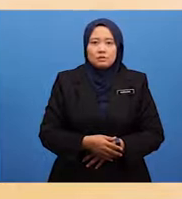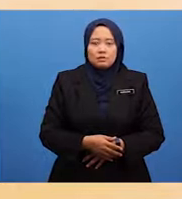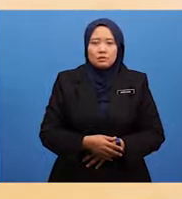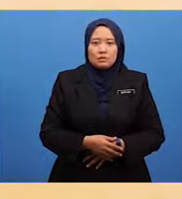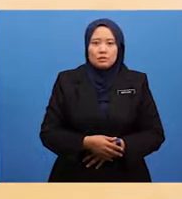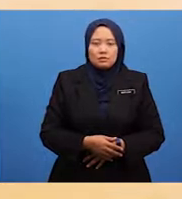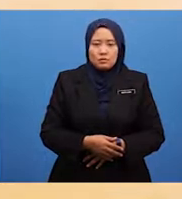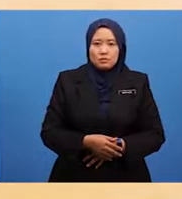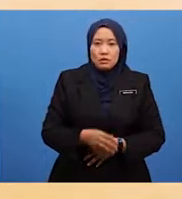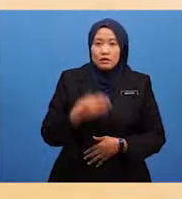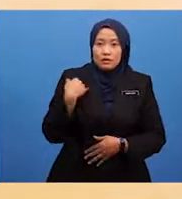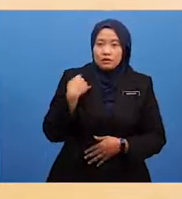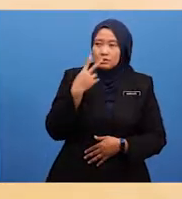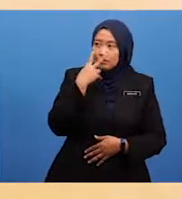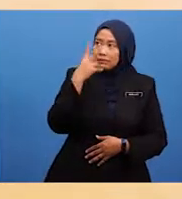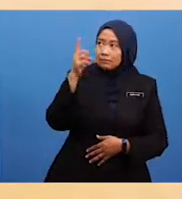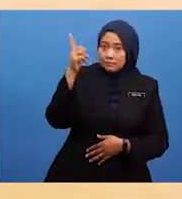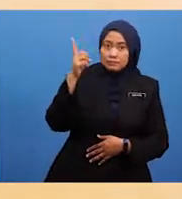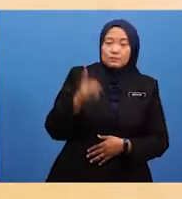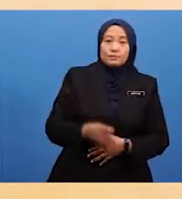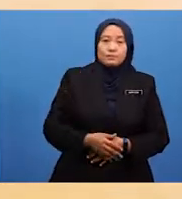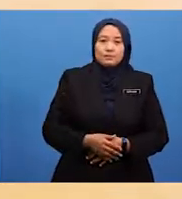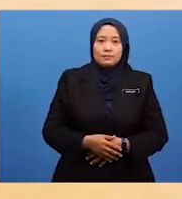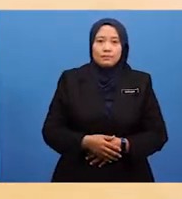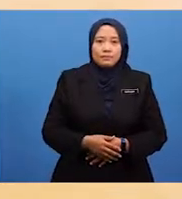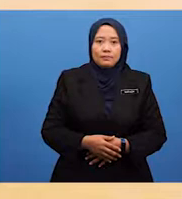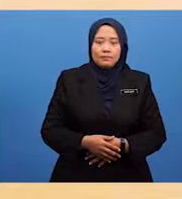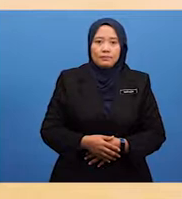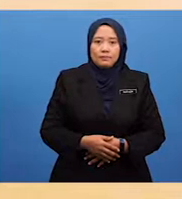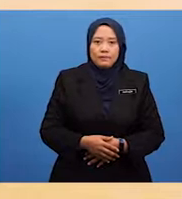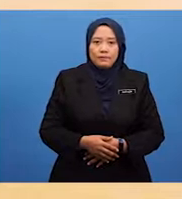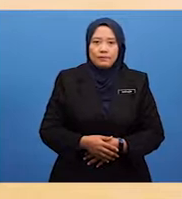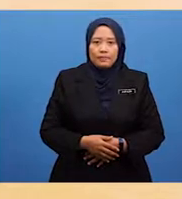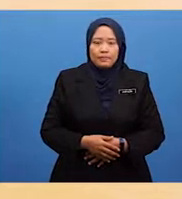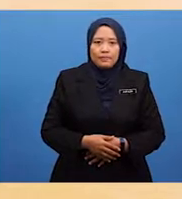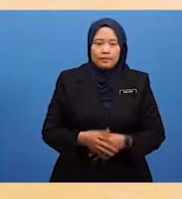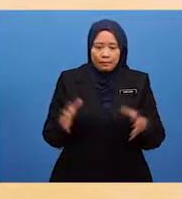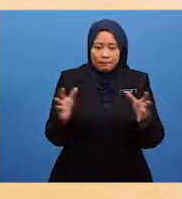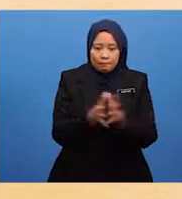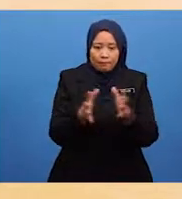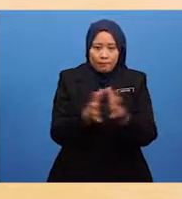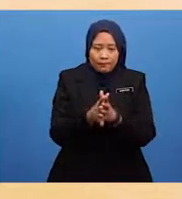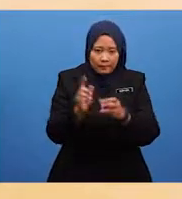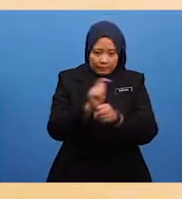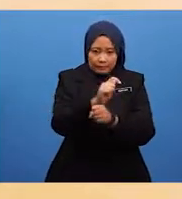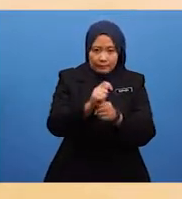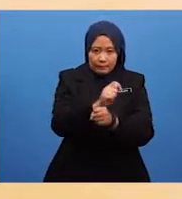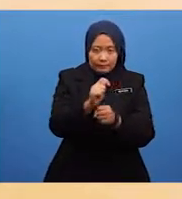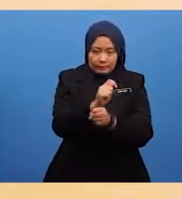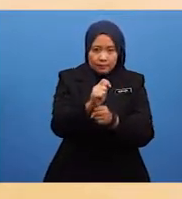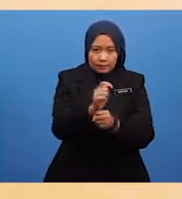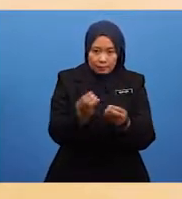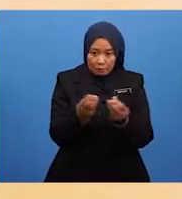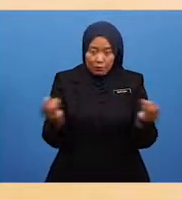Pernahkah kamu melihat ahli sukan angkat berat menepuk-nepuk tepung di tangannya